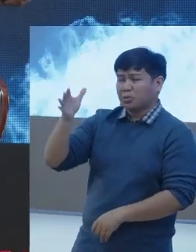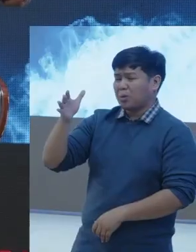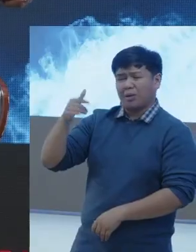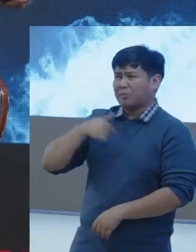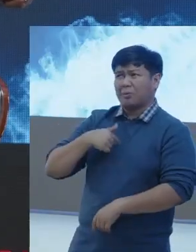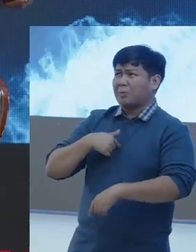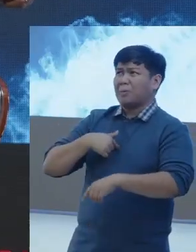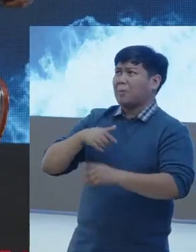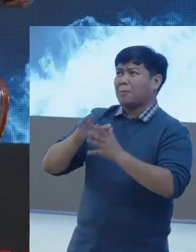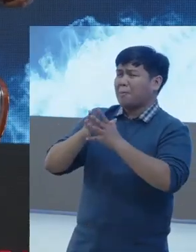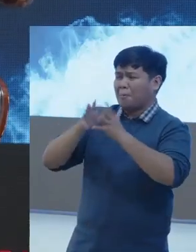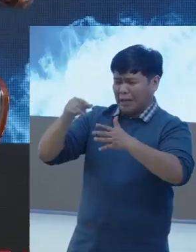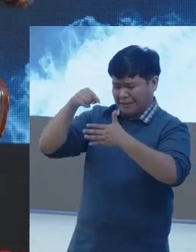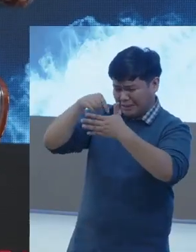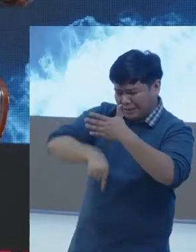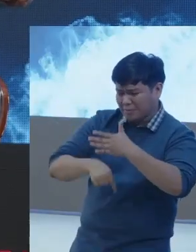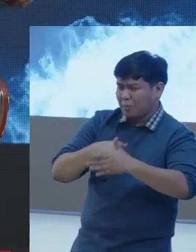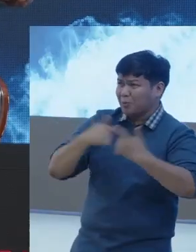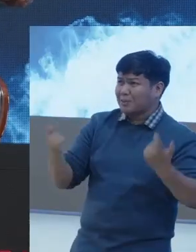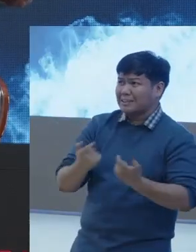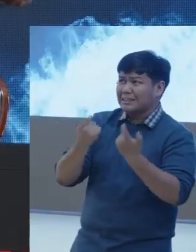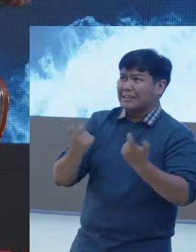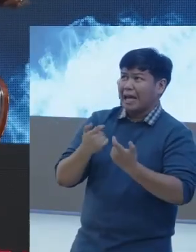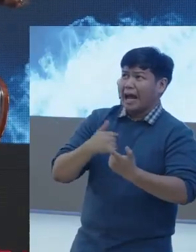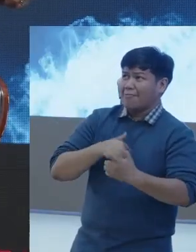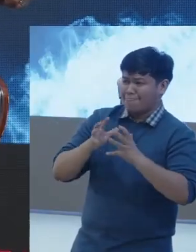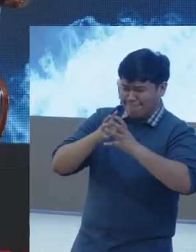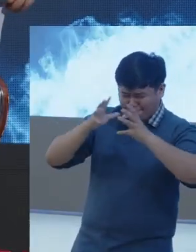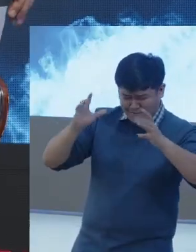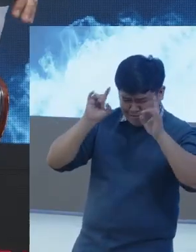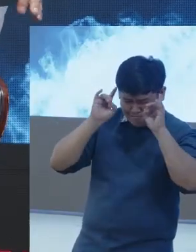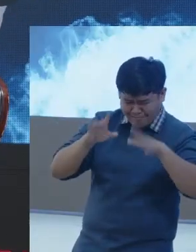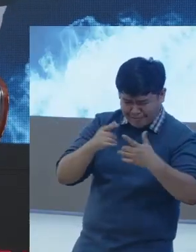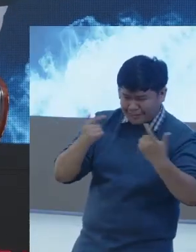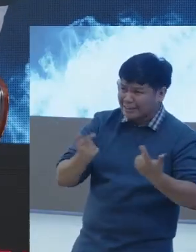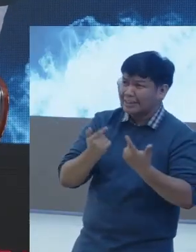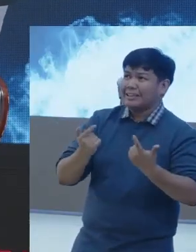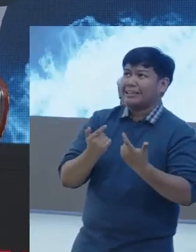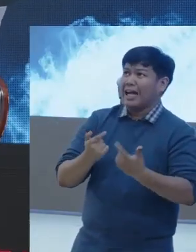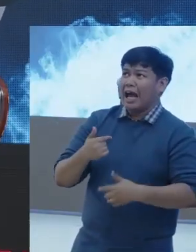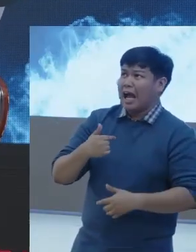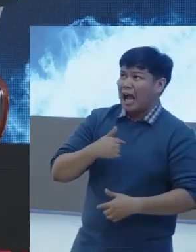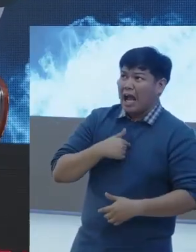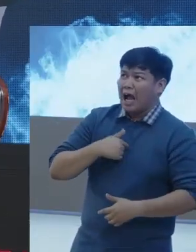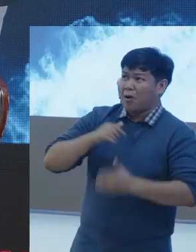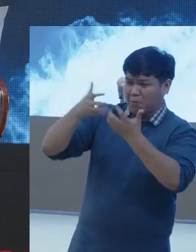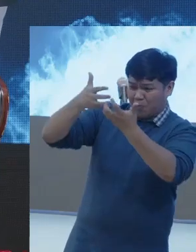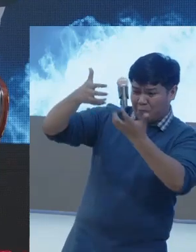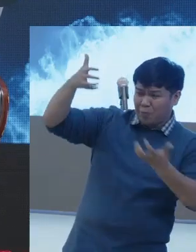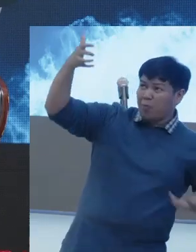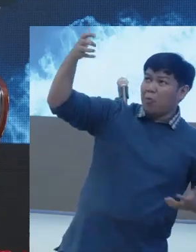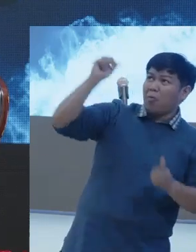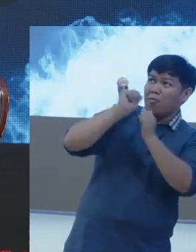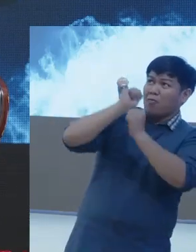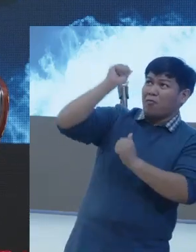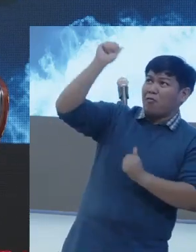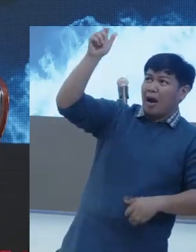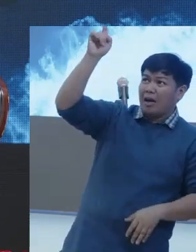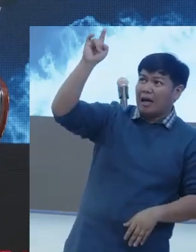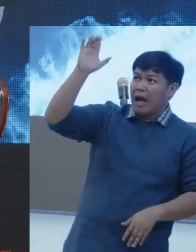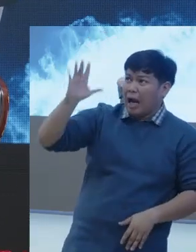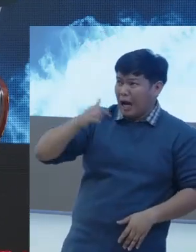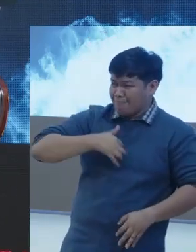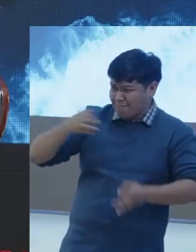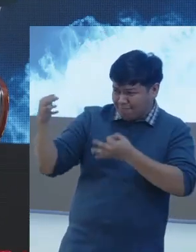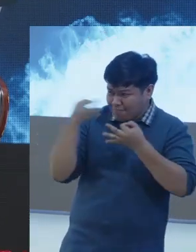na akong malayo, masyado na akong makasalanan, masyado nang malalim ang aking